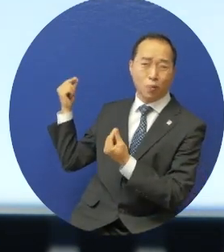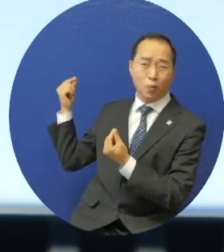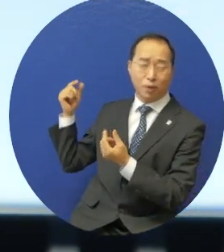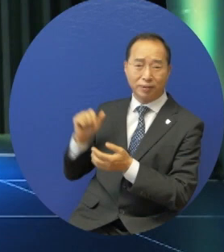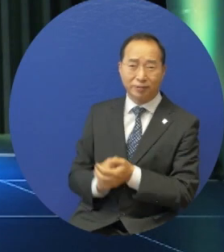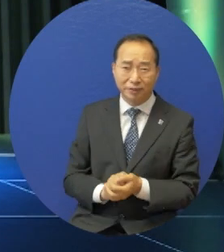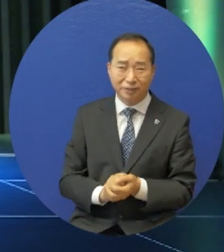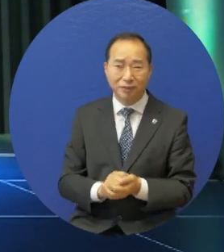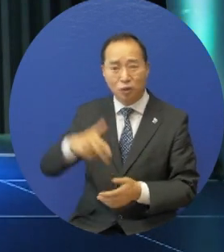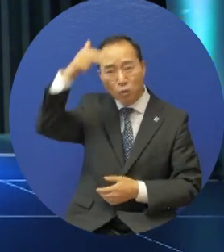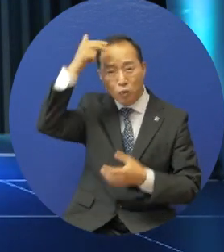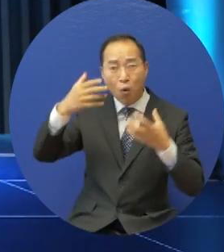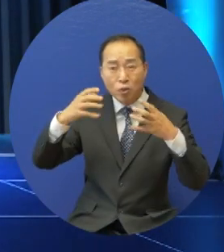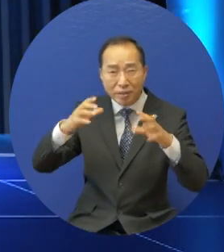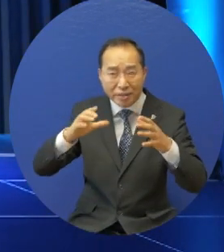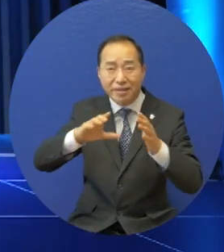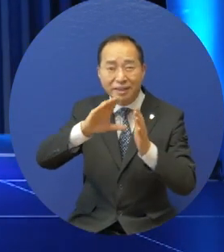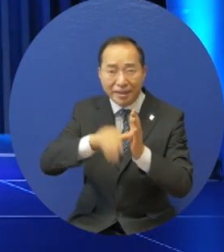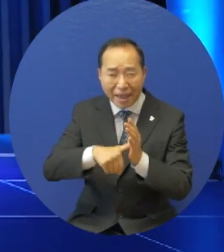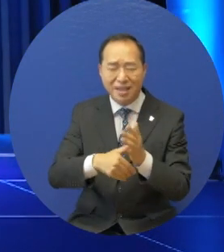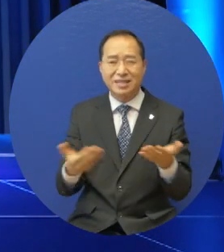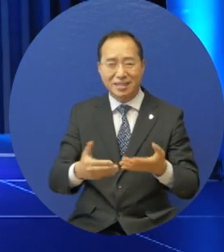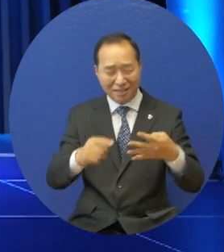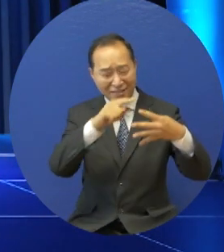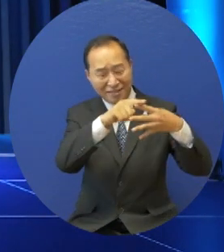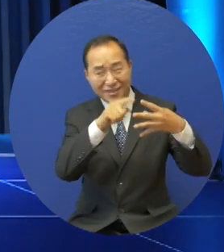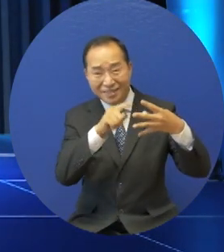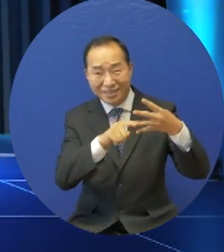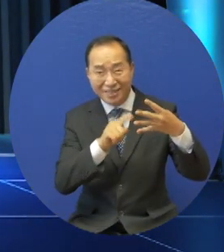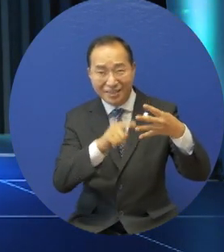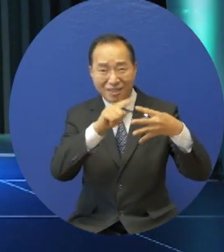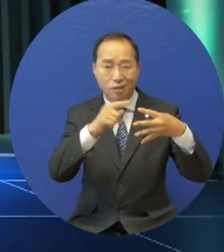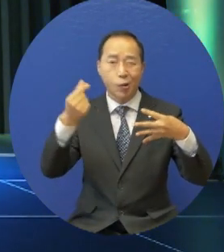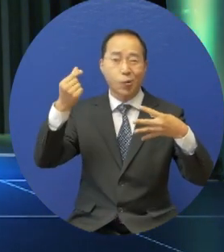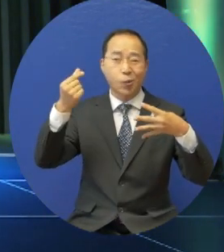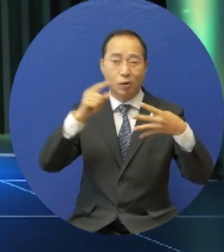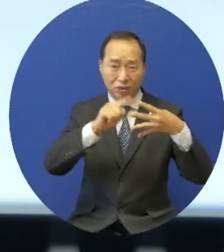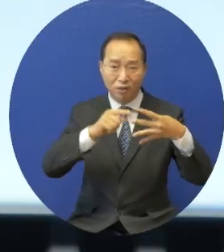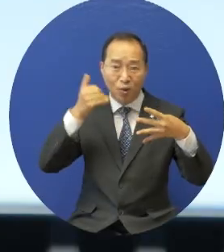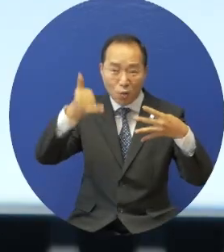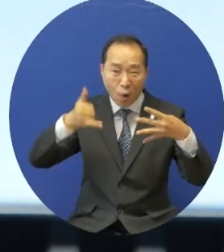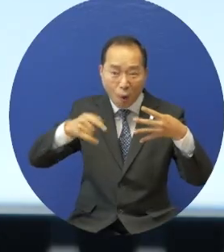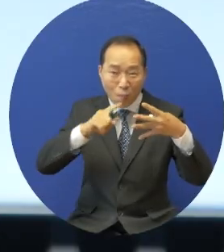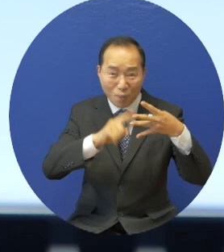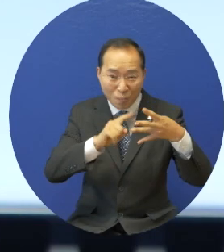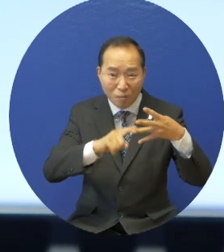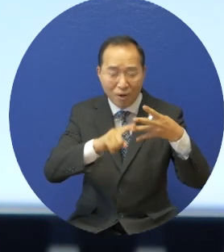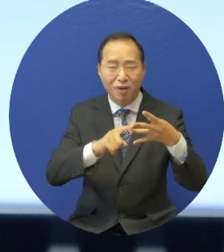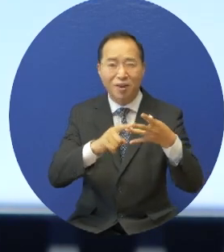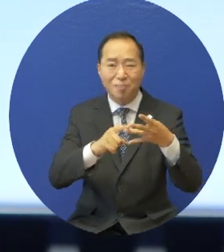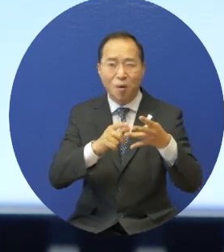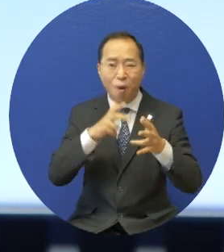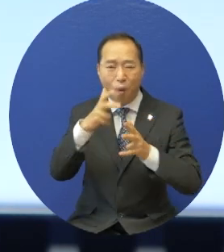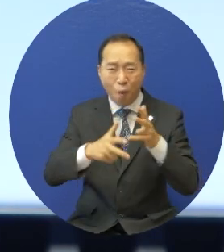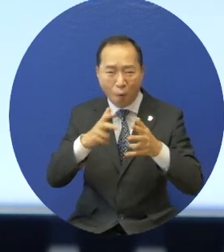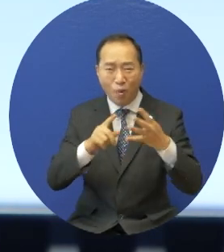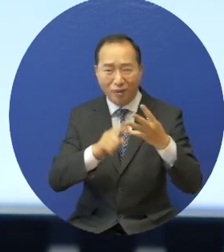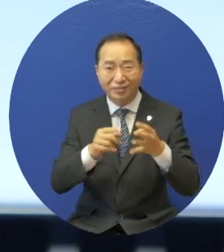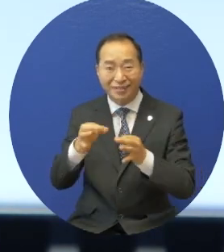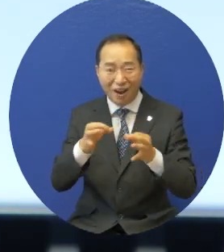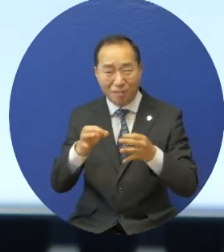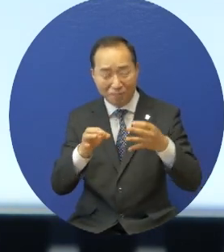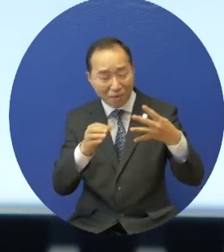마찬가지일 텐데요. 사농 공상으로만 알고 있는 조선시대의 직업들, 사농을 빼고 공상으로만